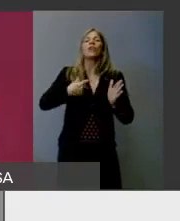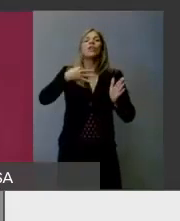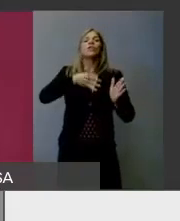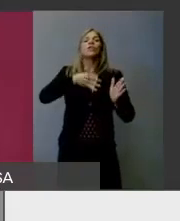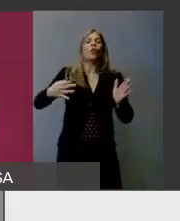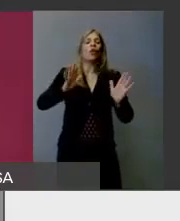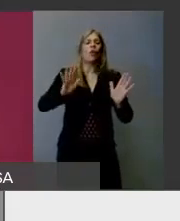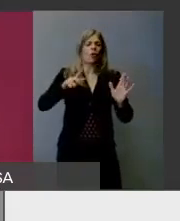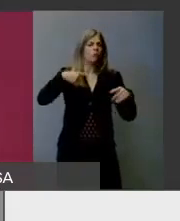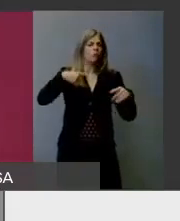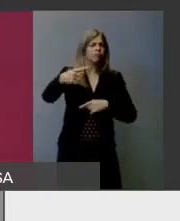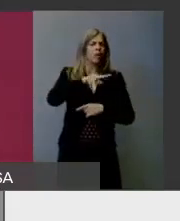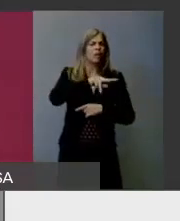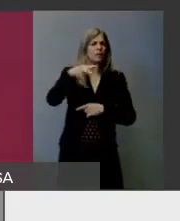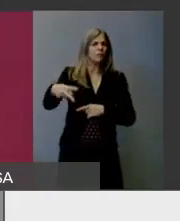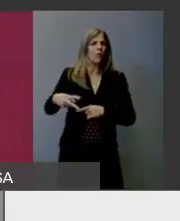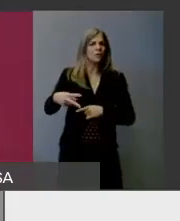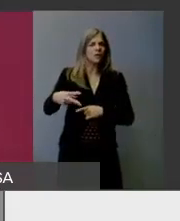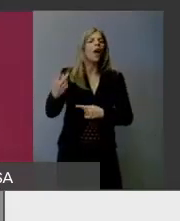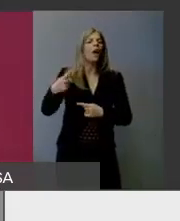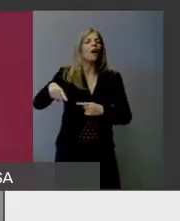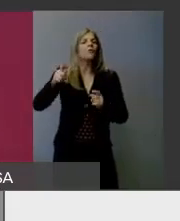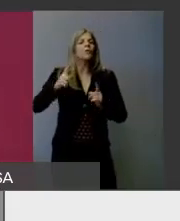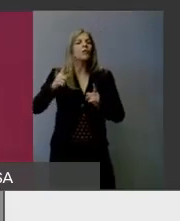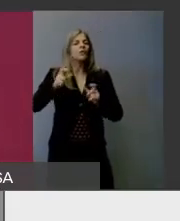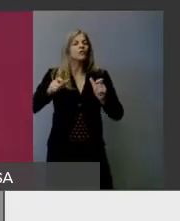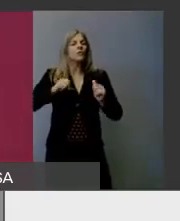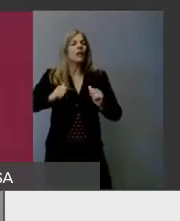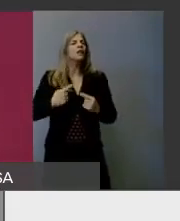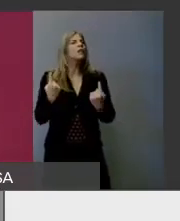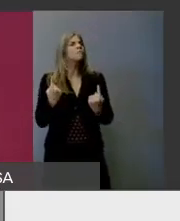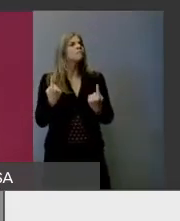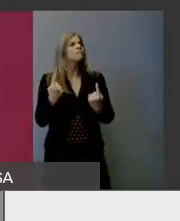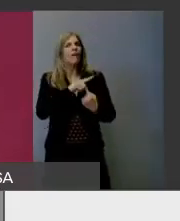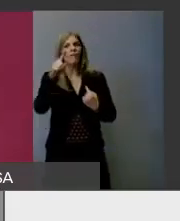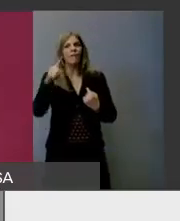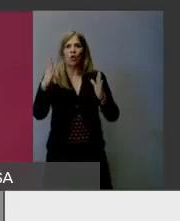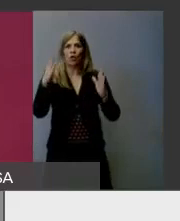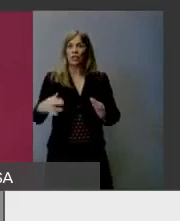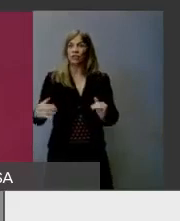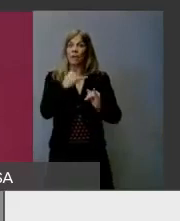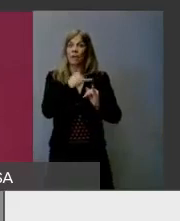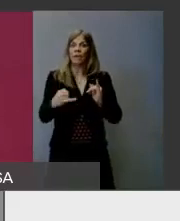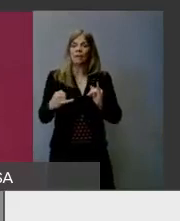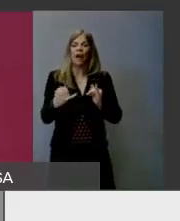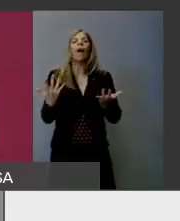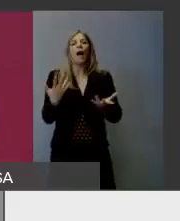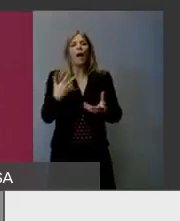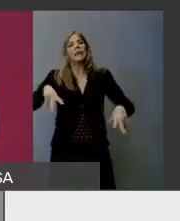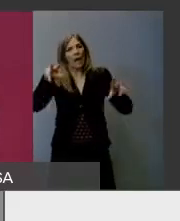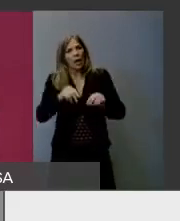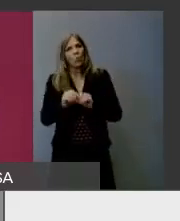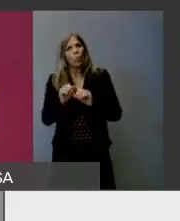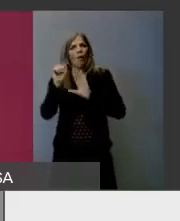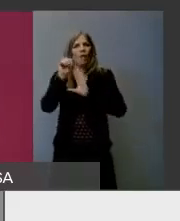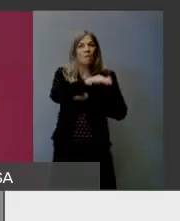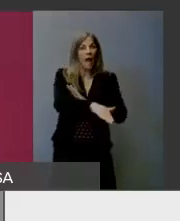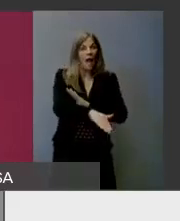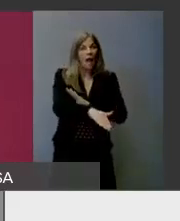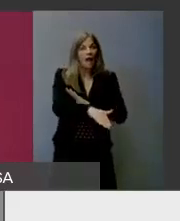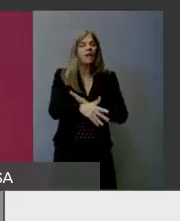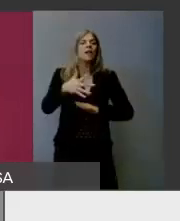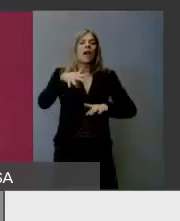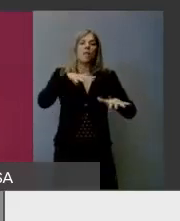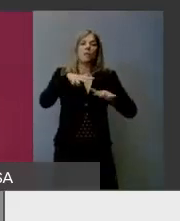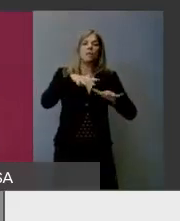i cittadini a metà dicembre non hanno risposta, allora riscrivono all'amministrazione comunale e oggi finalmente,